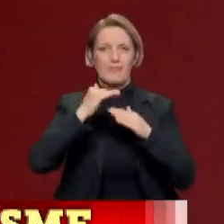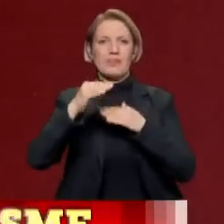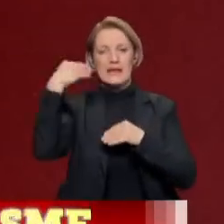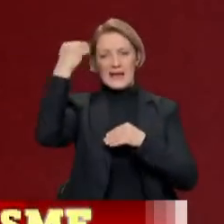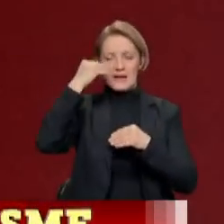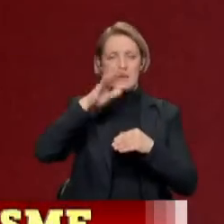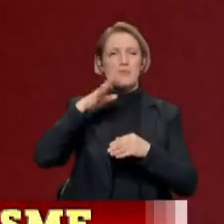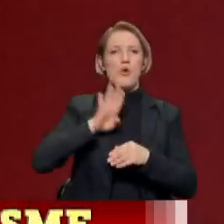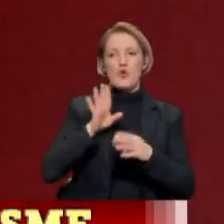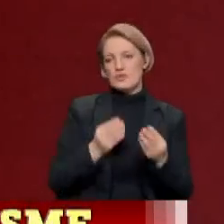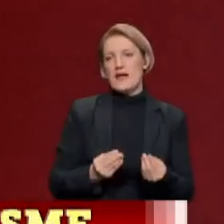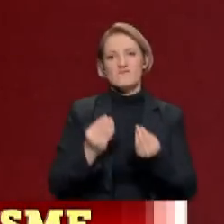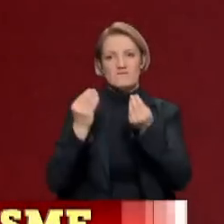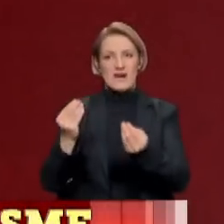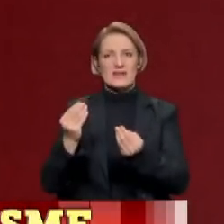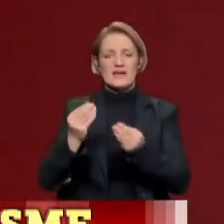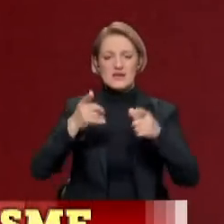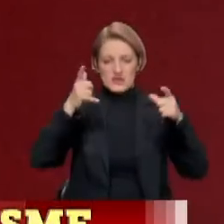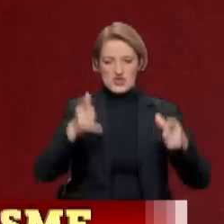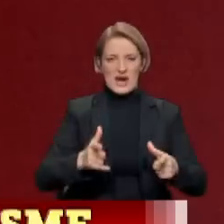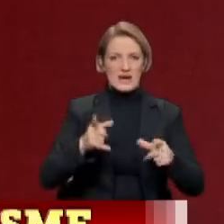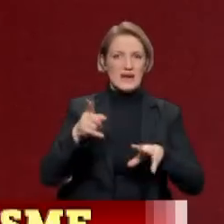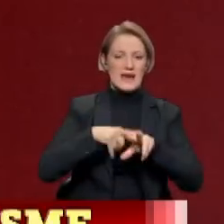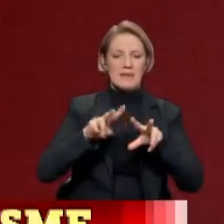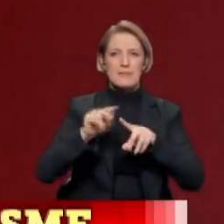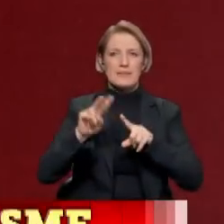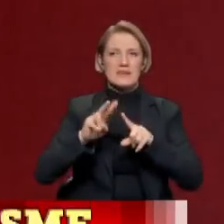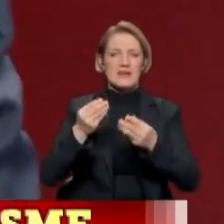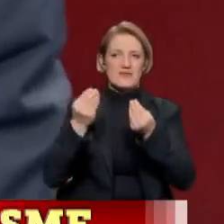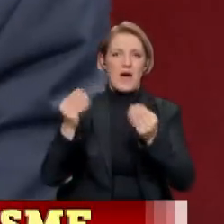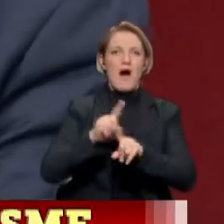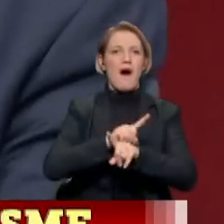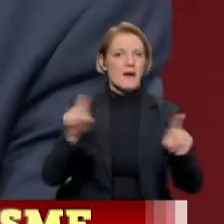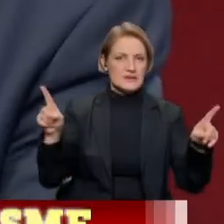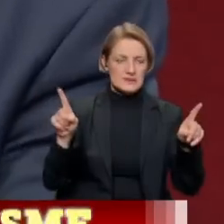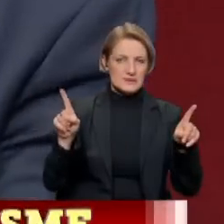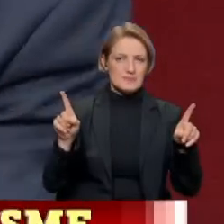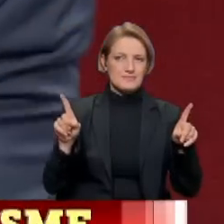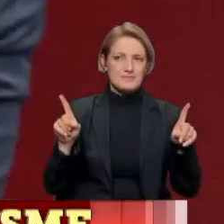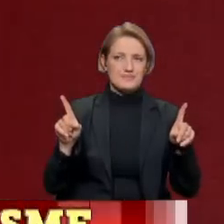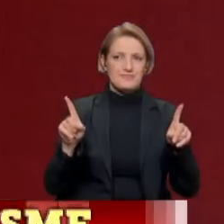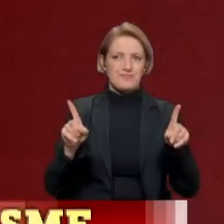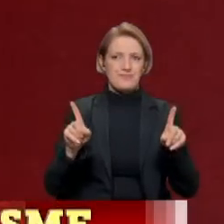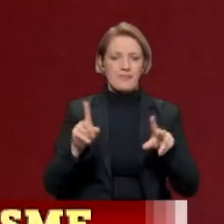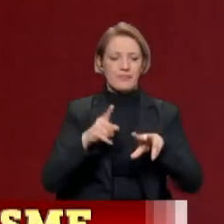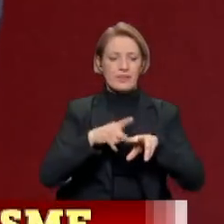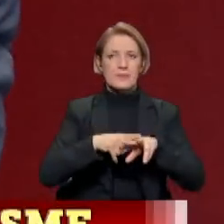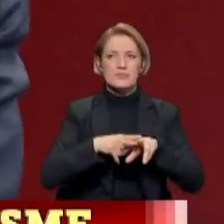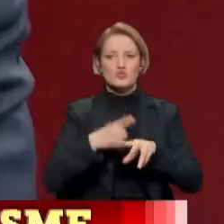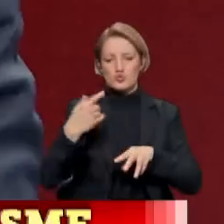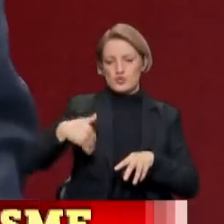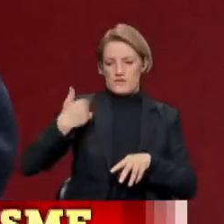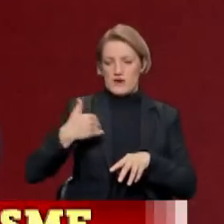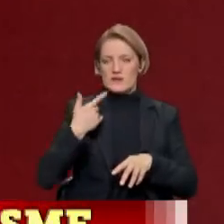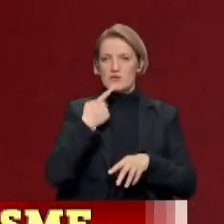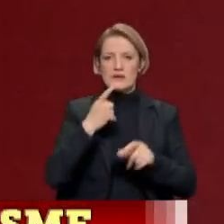Ekrem İmamoğlu'na verdi. Şehri emine verdi. Hayır. Zaten şey var işte, Abdülkadir dün avukatlar da